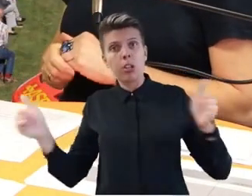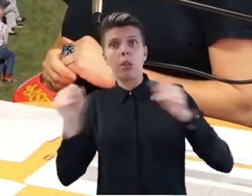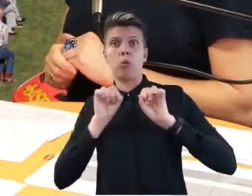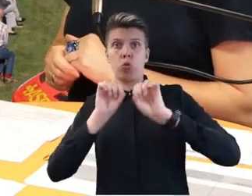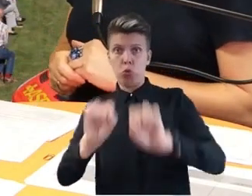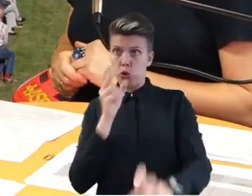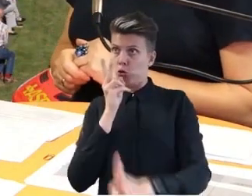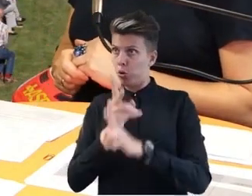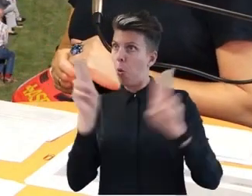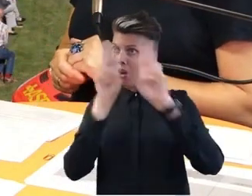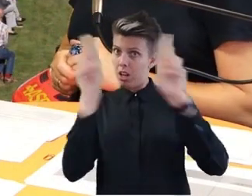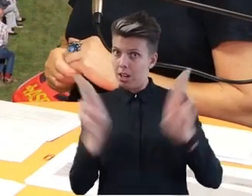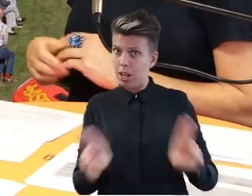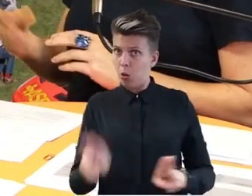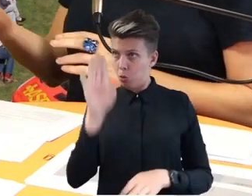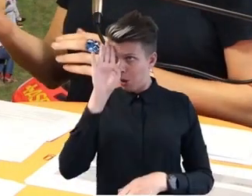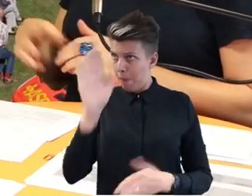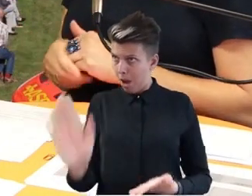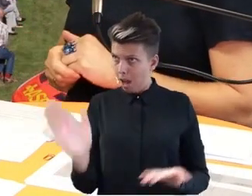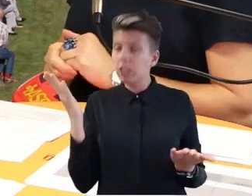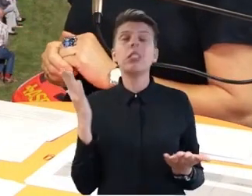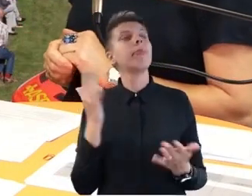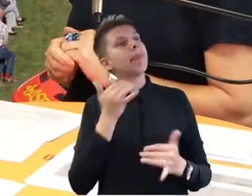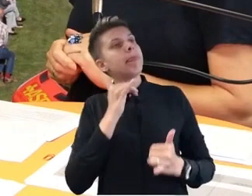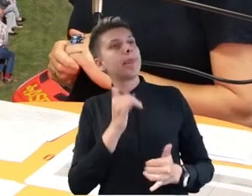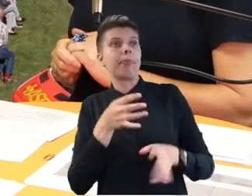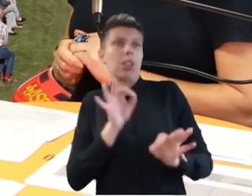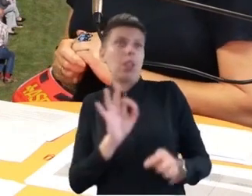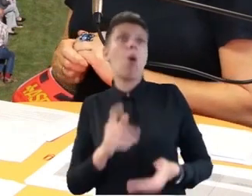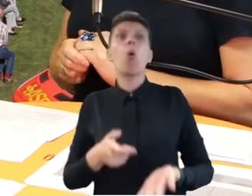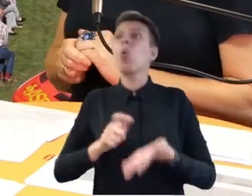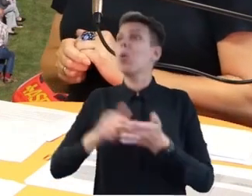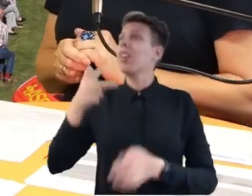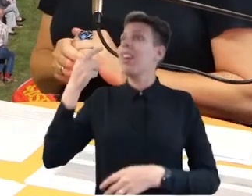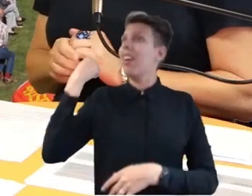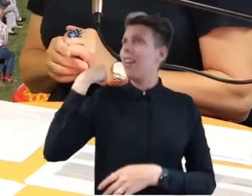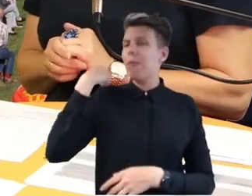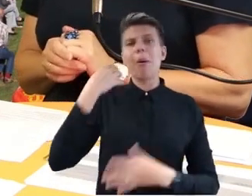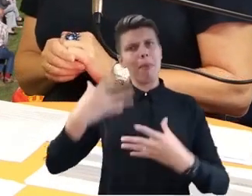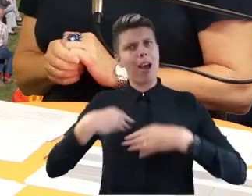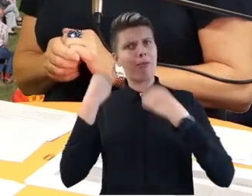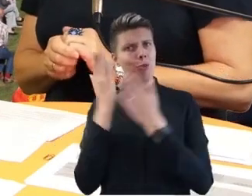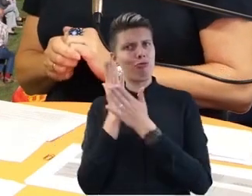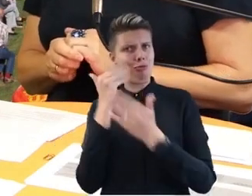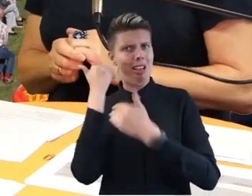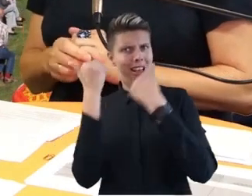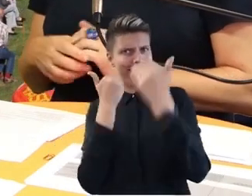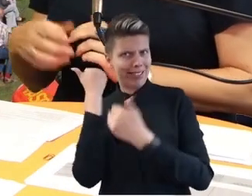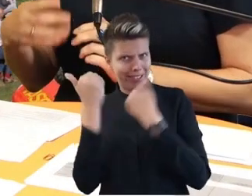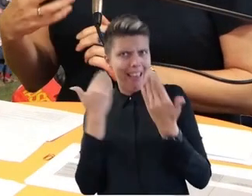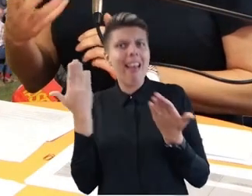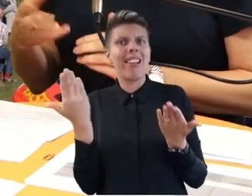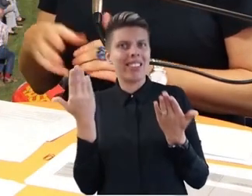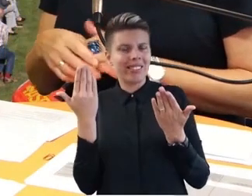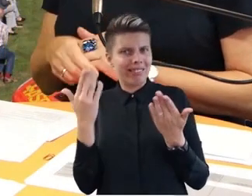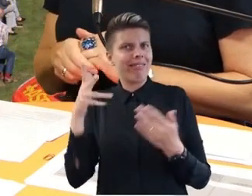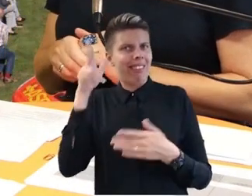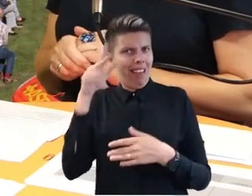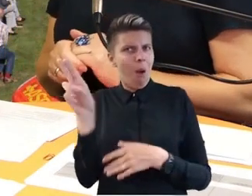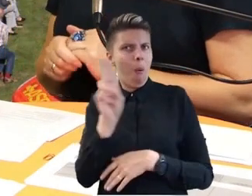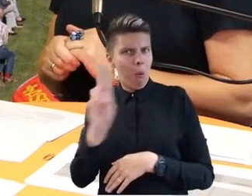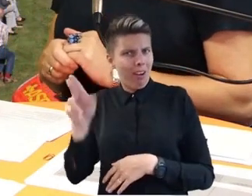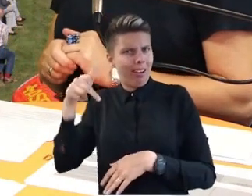auch international wird herr unger hatte ja ganz am anfang auch erzählt unser präsident wie wir uns auch international